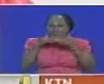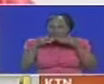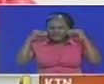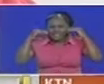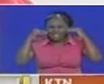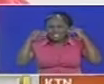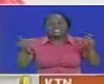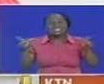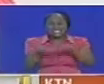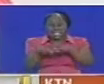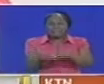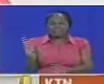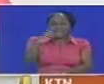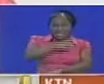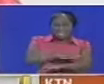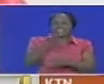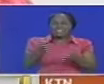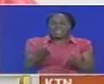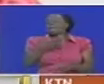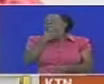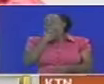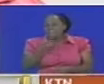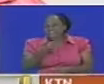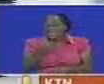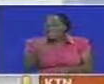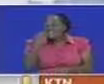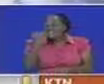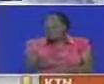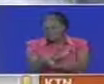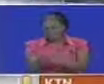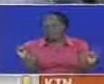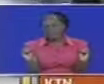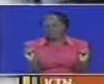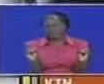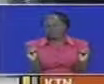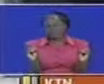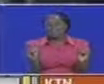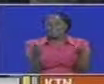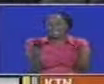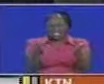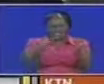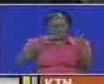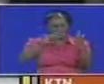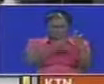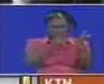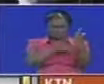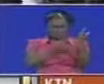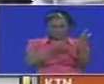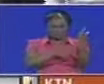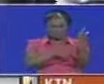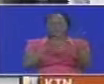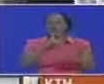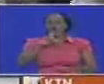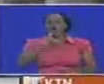And this day, men are not supposed to eat food. Haya ndiyo masharti ambayo yametolewa kwa